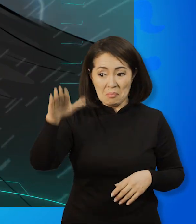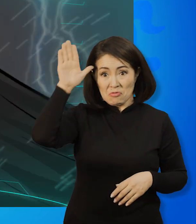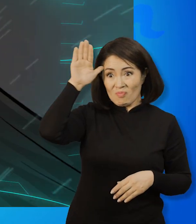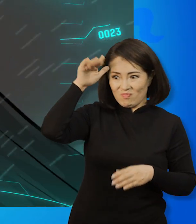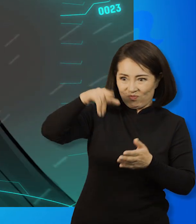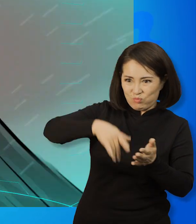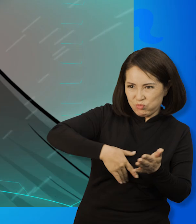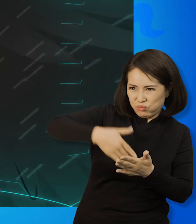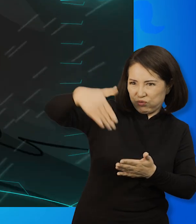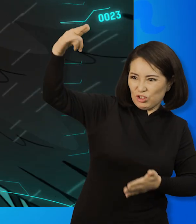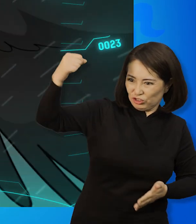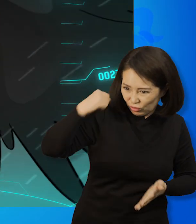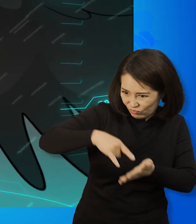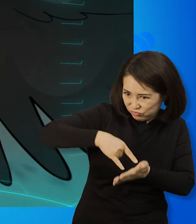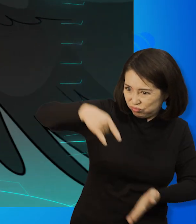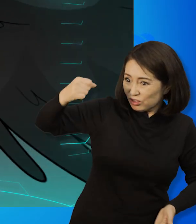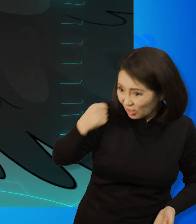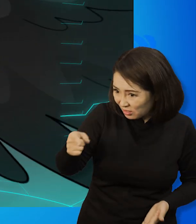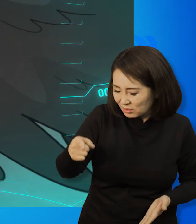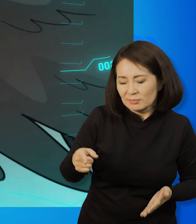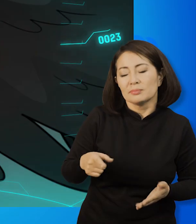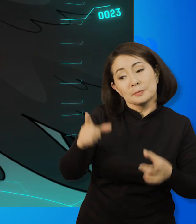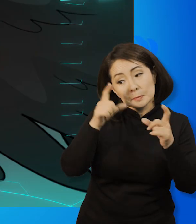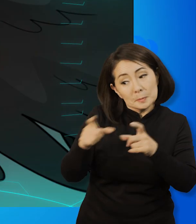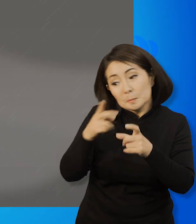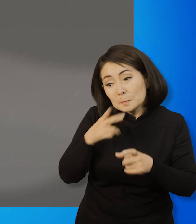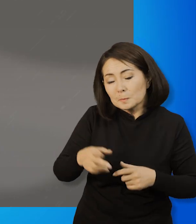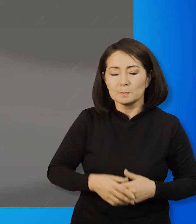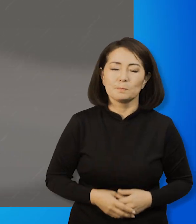За, басар нисэж чадах юм чи? Хэдүүлээ ингэж шицгээе.